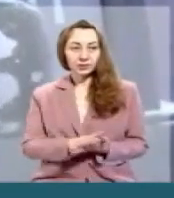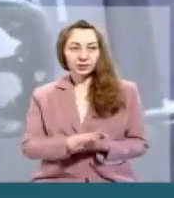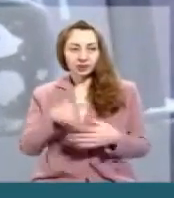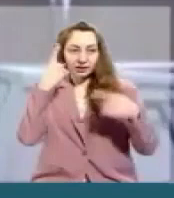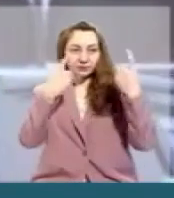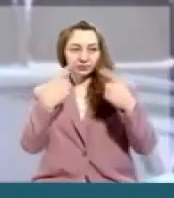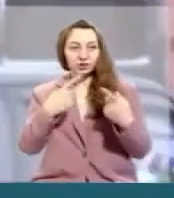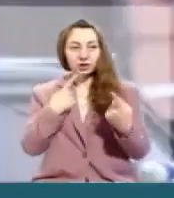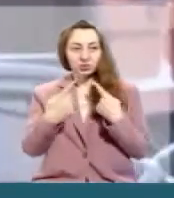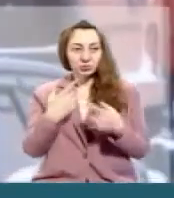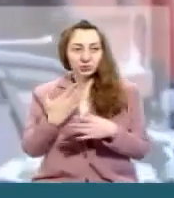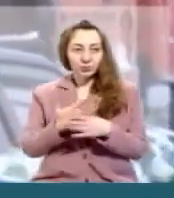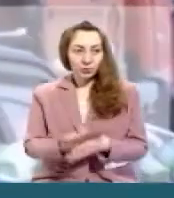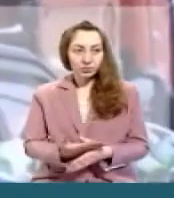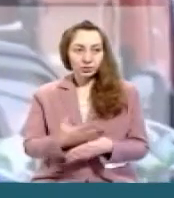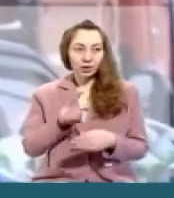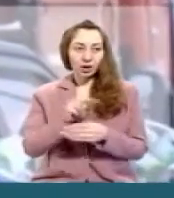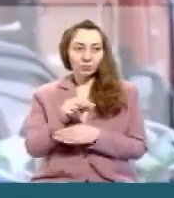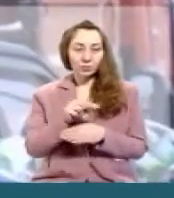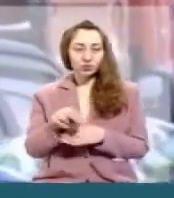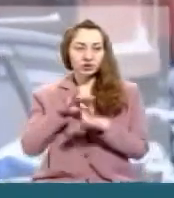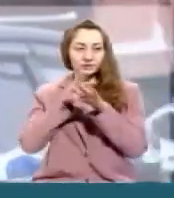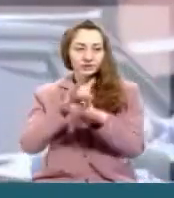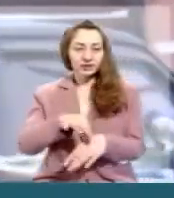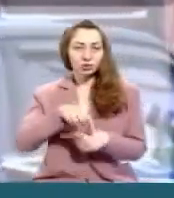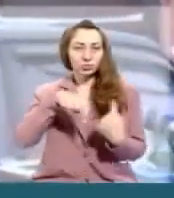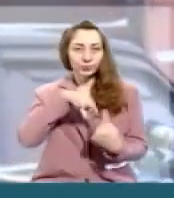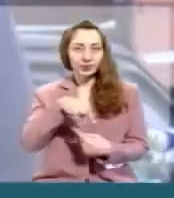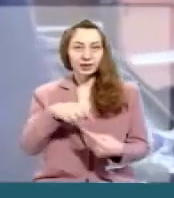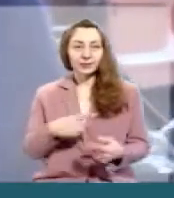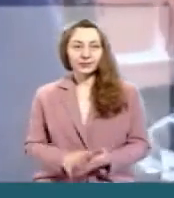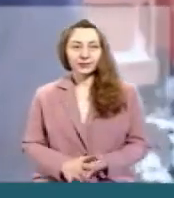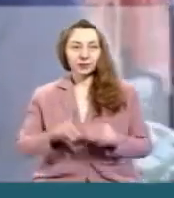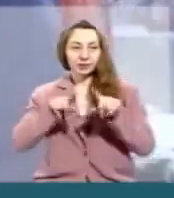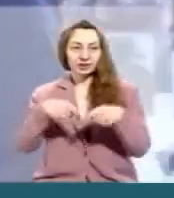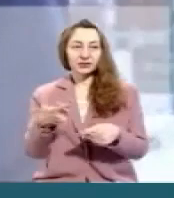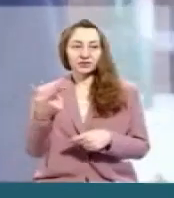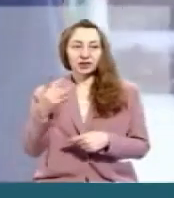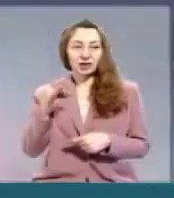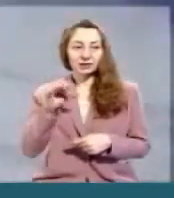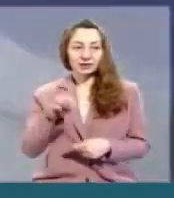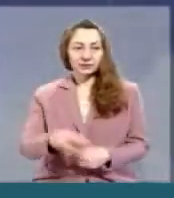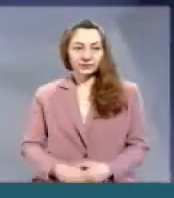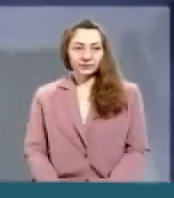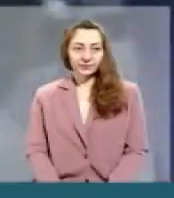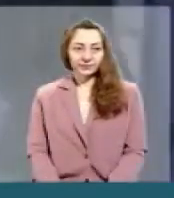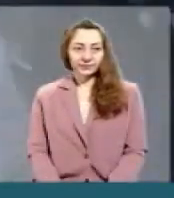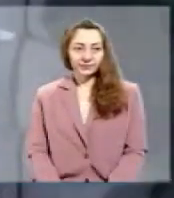негіздерін оқыту курстары, грант беру сияқты тиімді жобаларды ұсынып келеді. Ақбота Дүйсенбай, Диар Ахметшин, Қостанай телеарнасы.